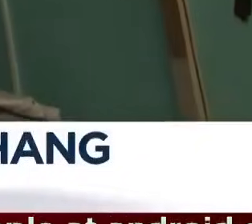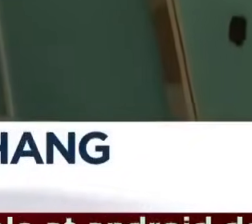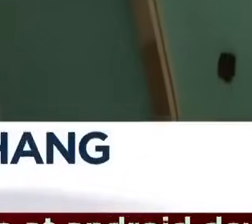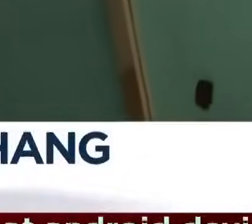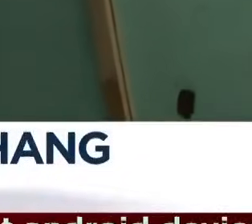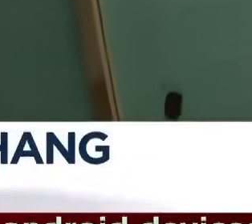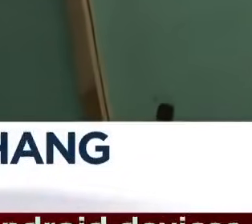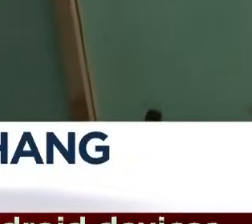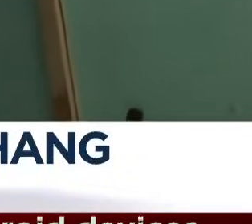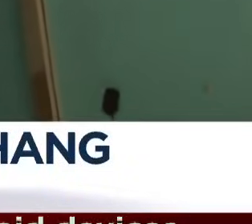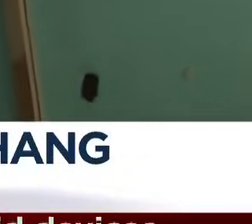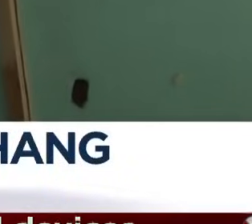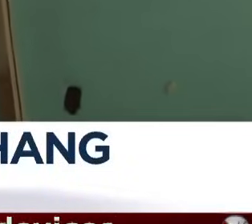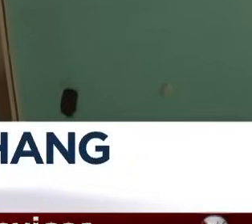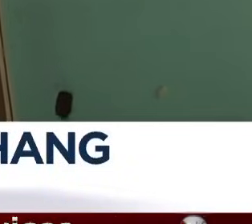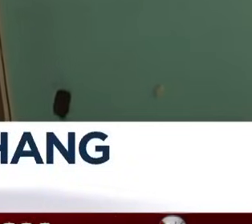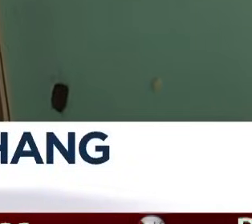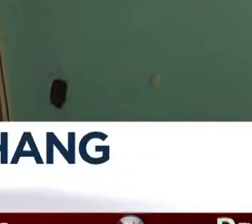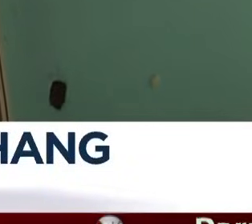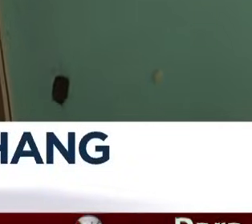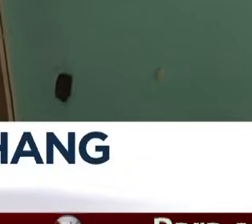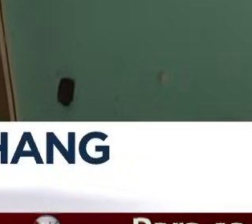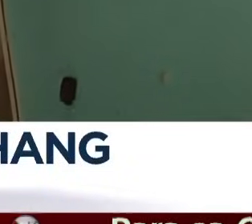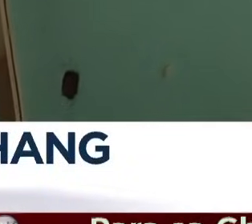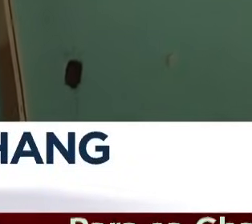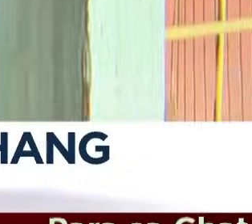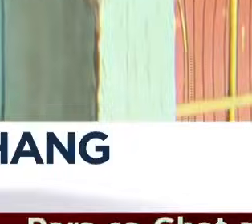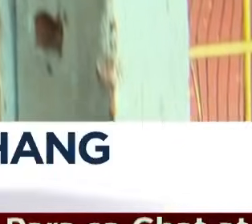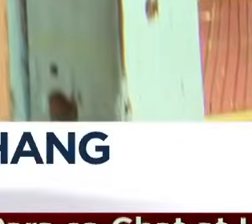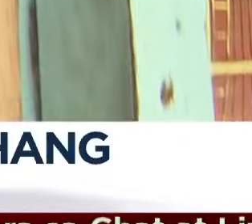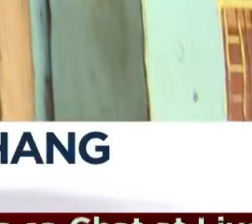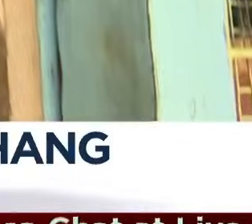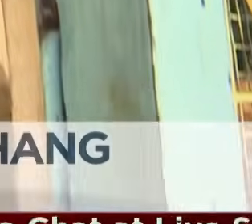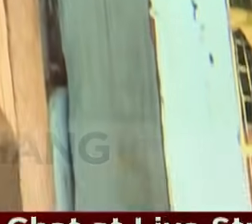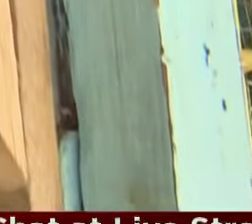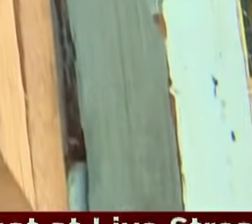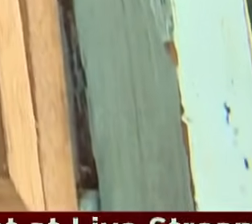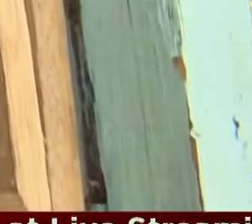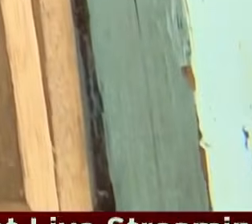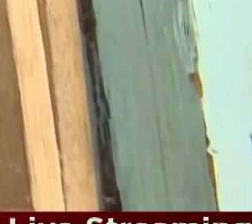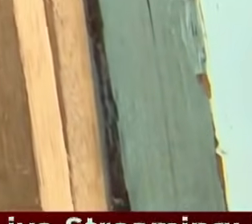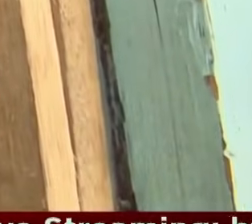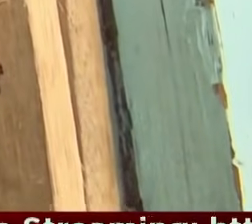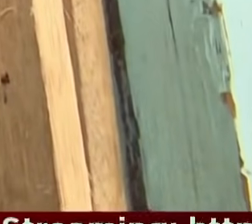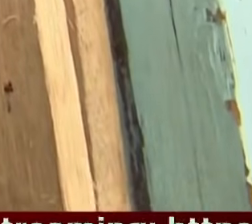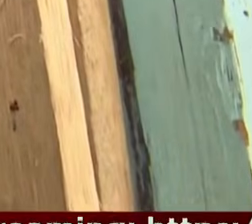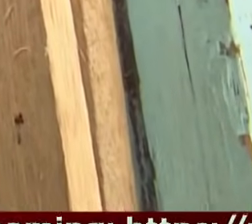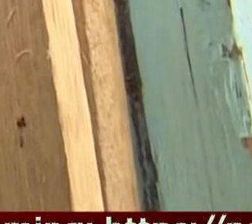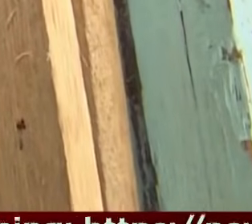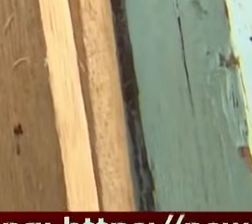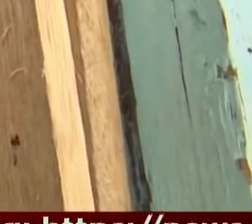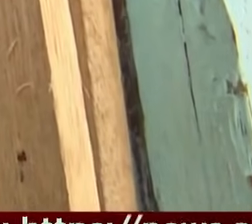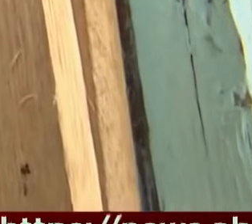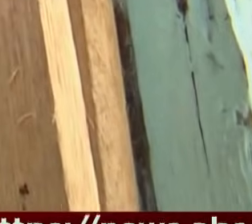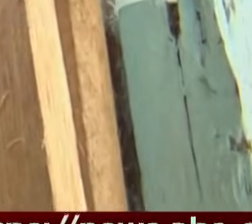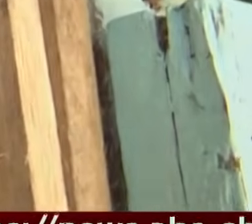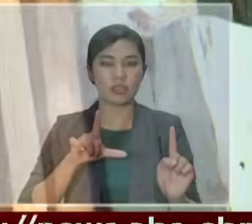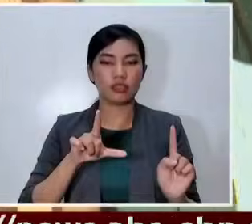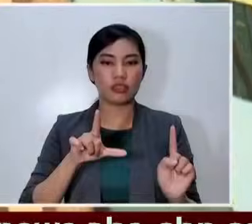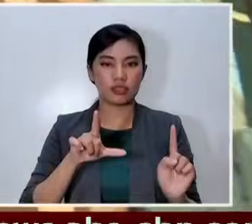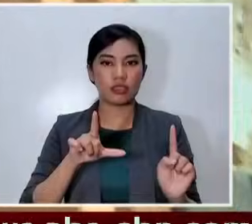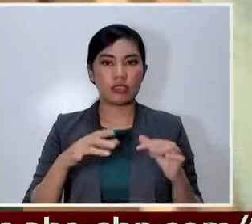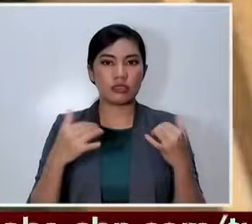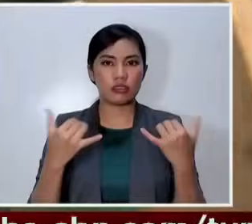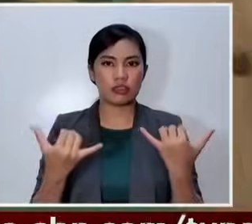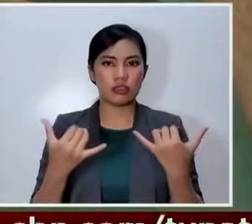Bawas na naman ang trabaho at sahod ng elektrisyang si Ramil. At kahit unang araw pa lang ng dalawang linggong ECQ,